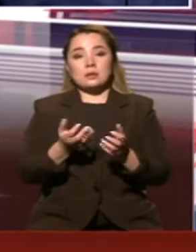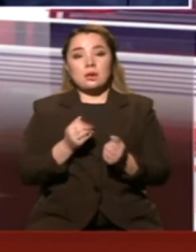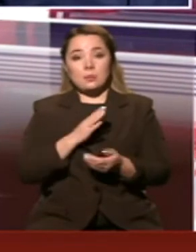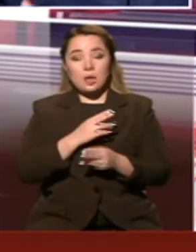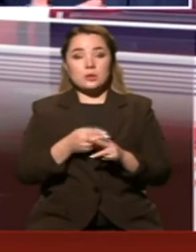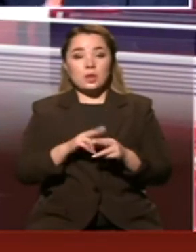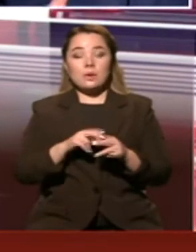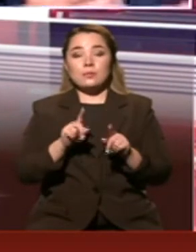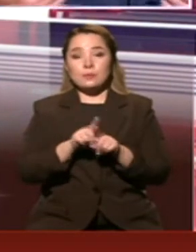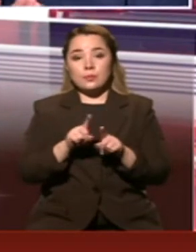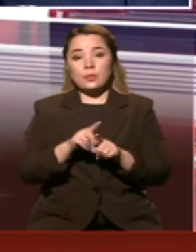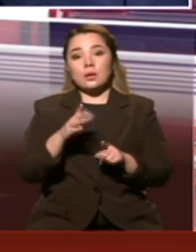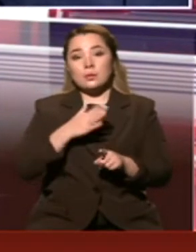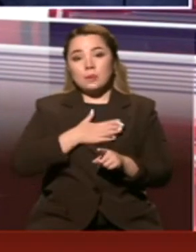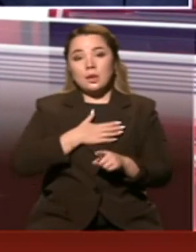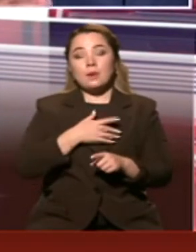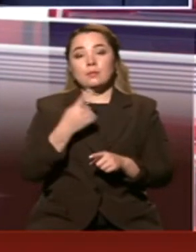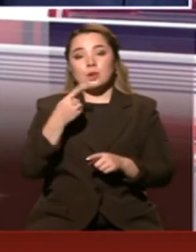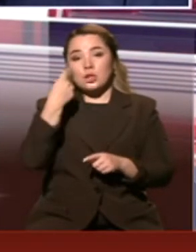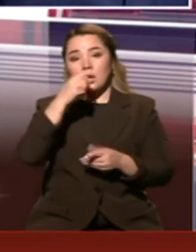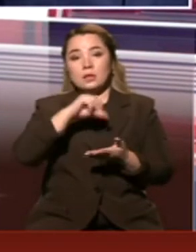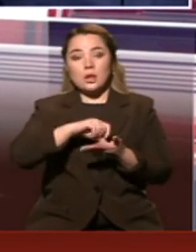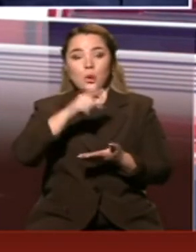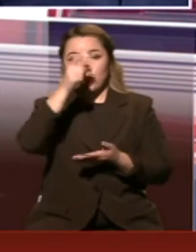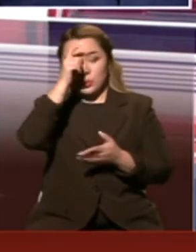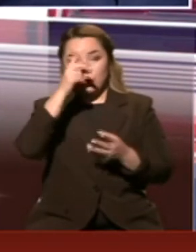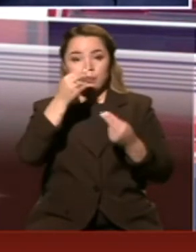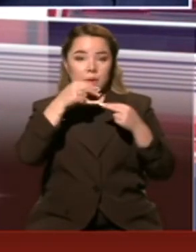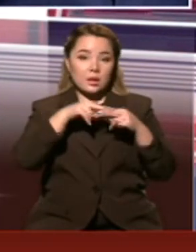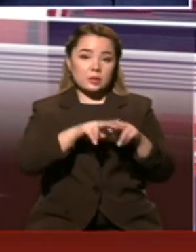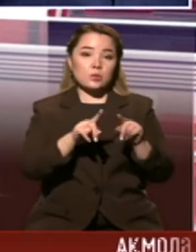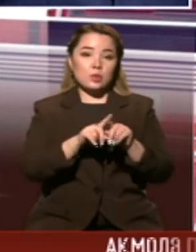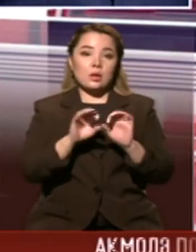алған. Енді есептеңіз, ол да біздің бір жағынан Түркияға беріп отқан инвестициямыз деп есептеуге болады.